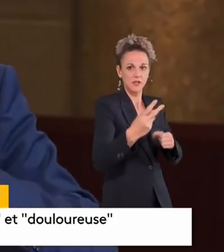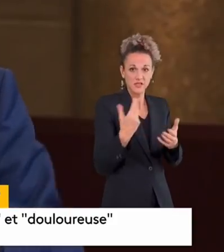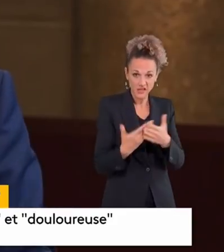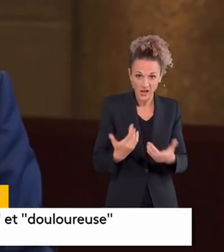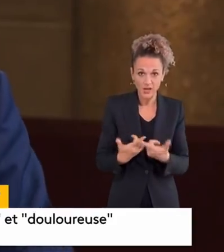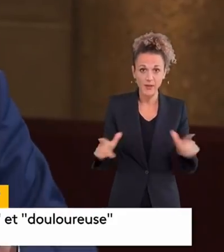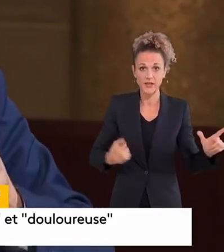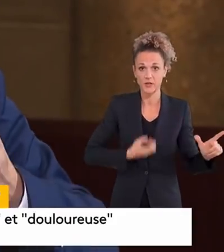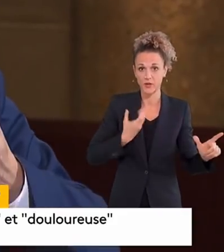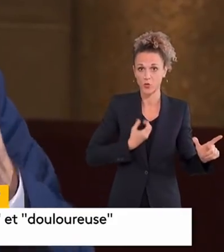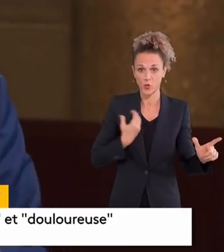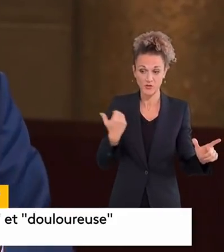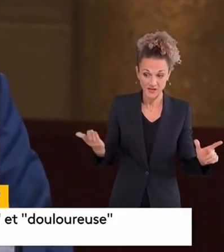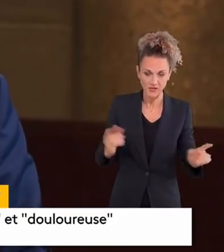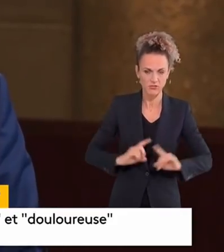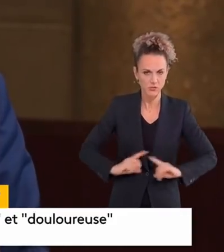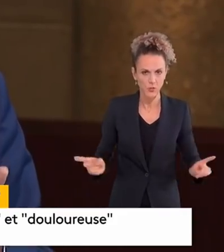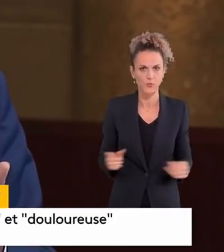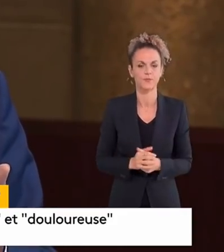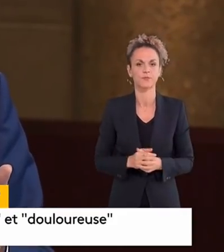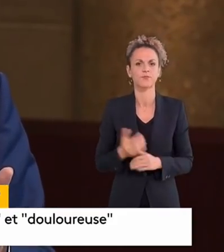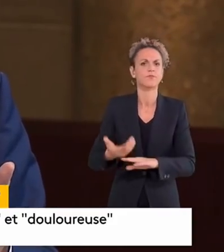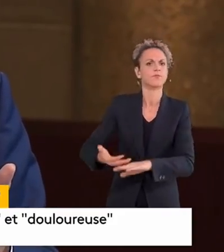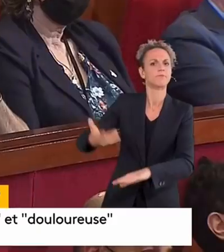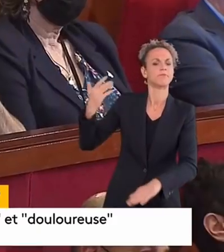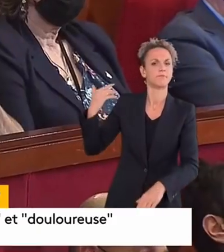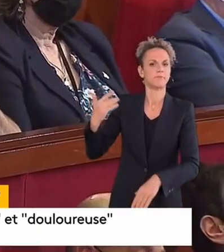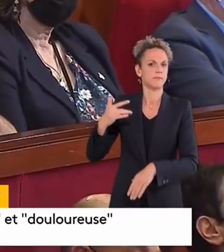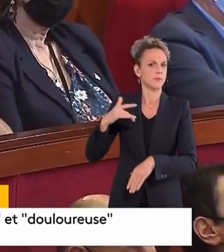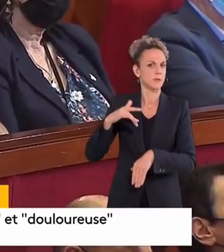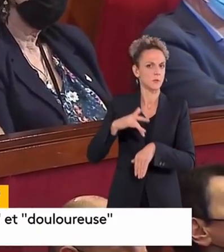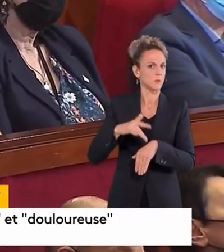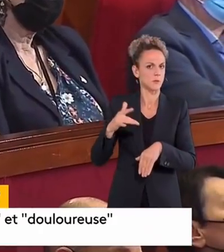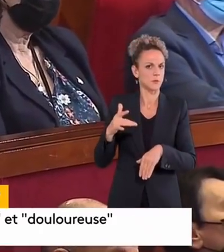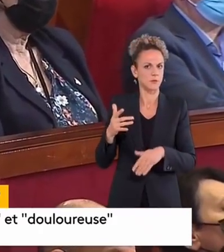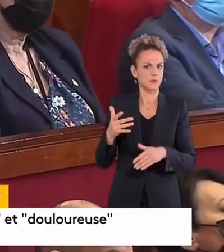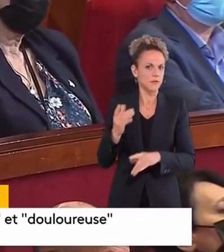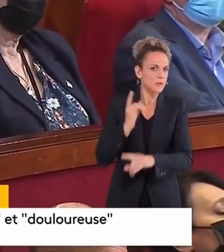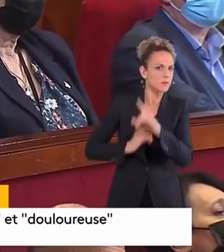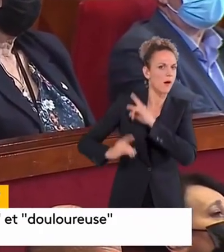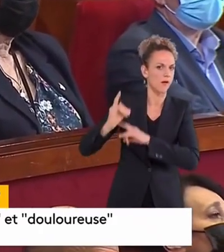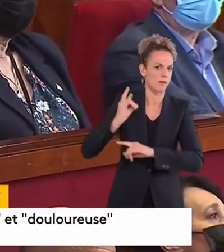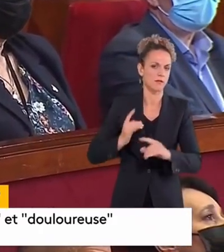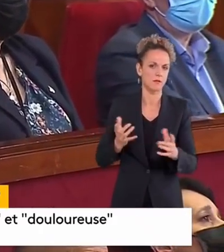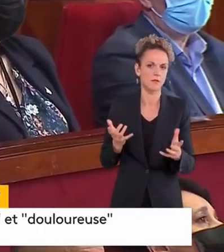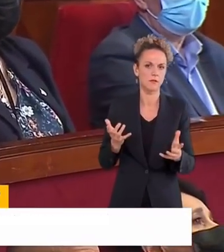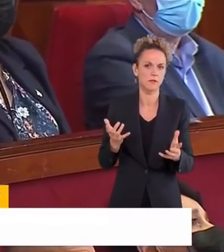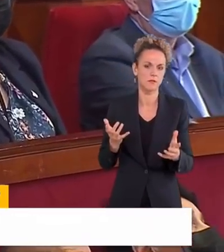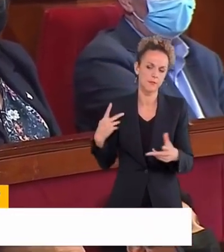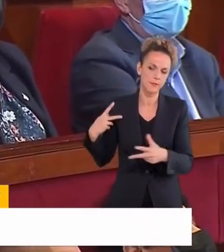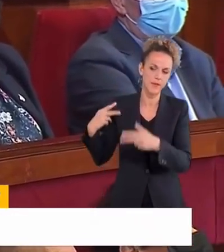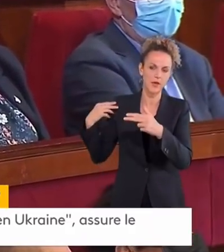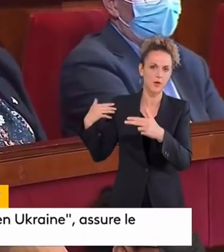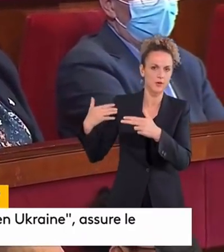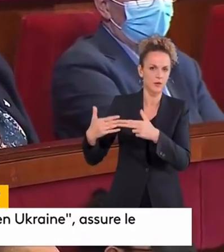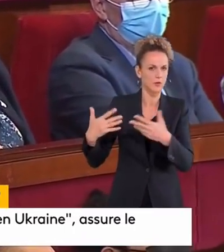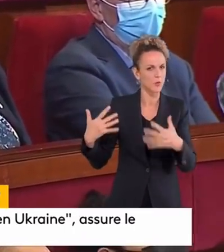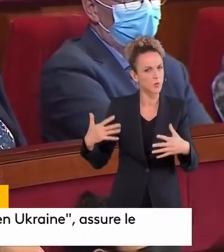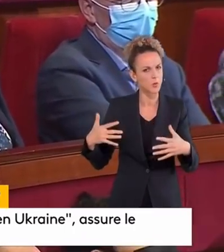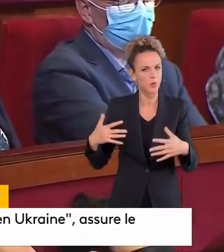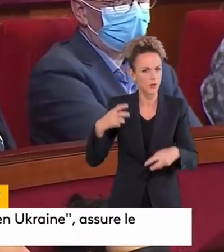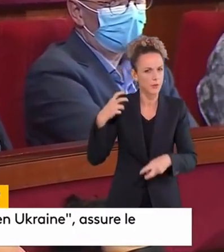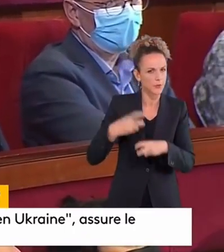liberté d'expression. Nous avons vécu dans notre histoire des périodes dures et